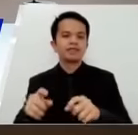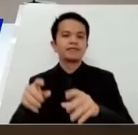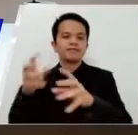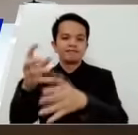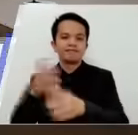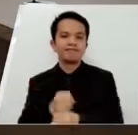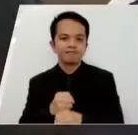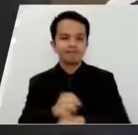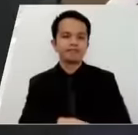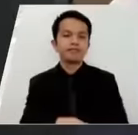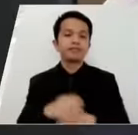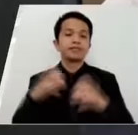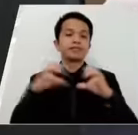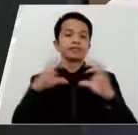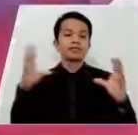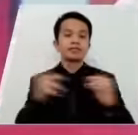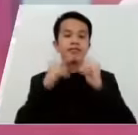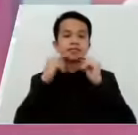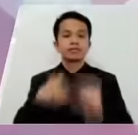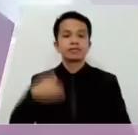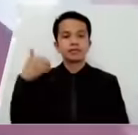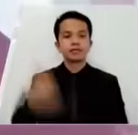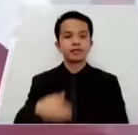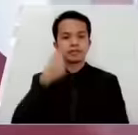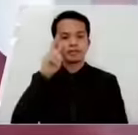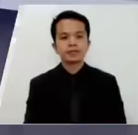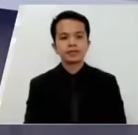GMA Integrated News, Joseph Morong ang inyong saksi.